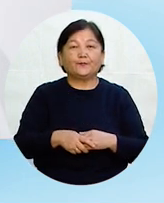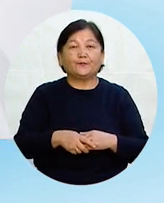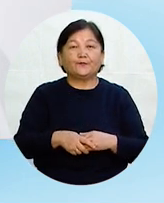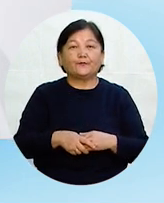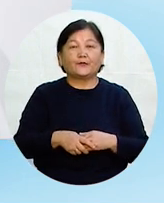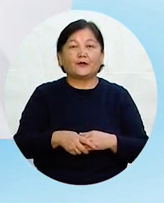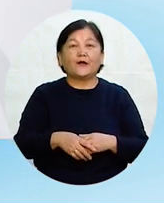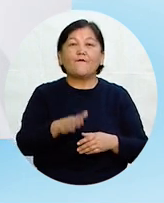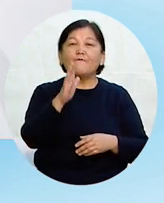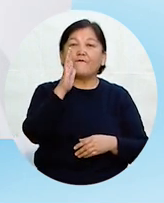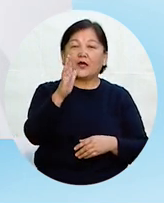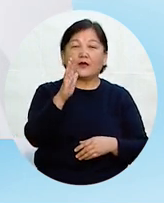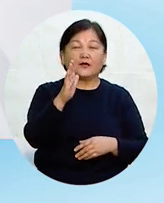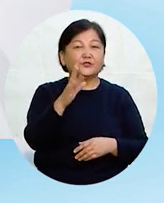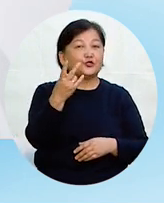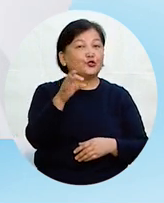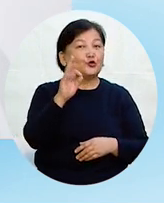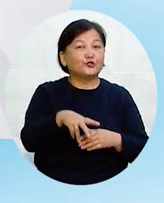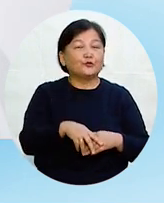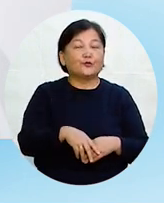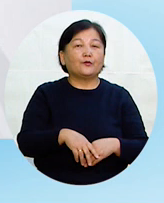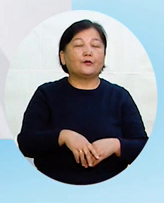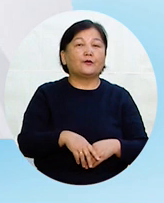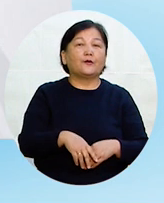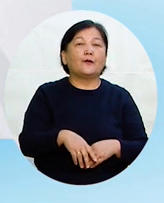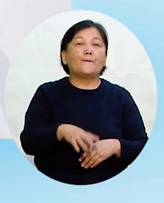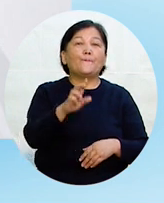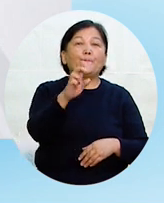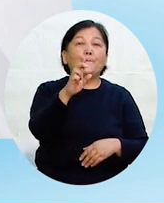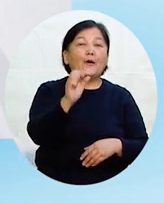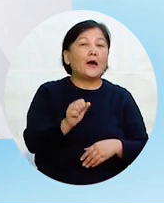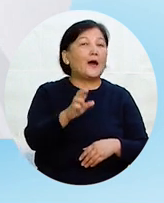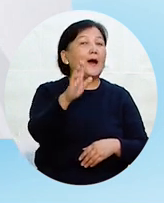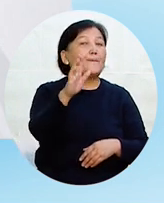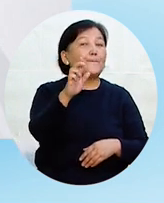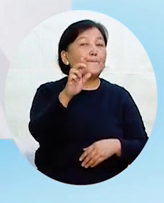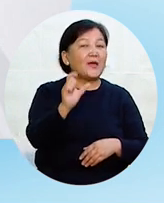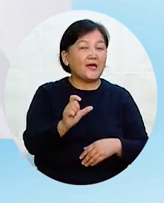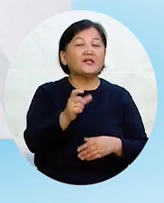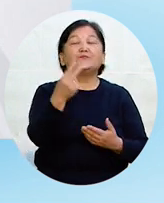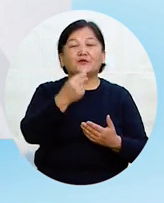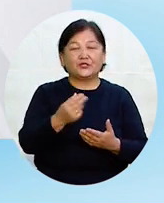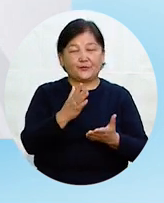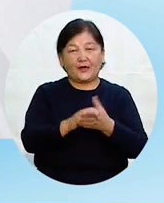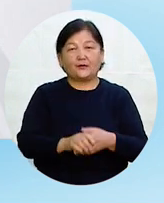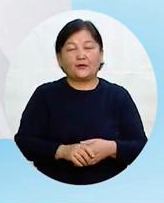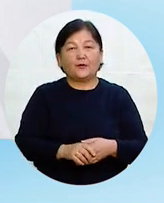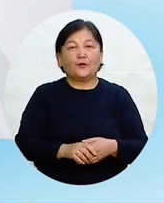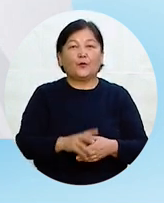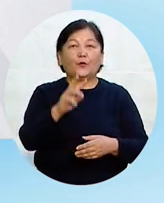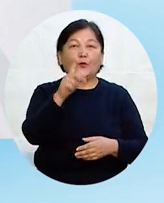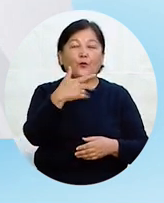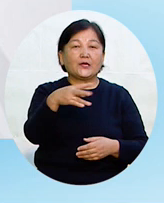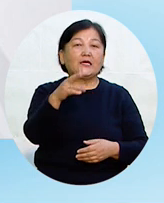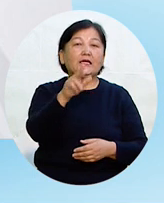За В нөхцөлийг монгол бичигт ба Б гэж бичнэ. Ба Б гэж бичнэ. Үгийн язгуур